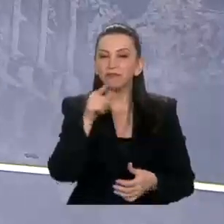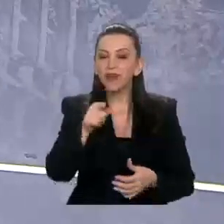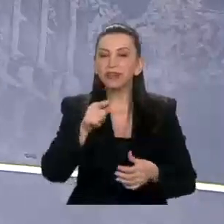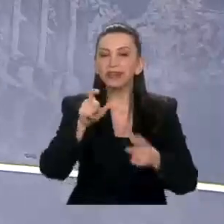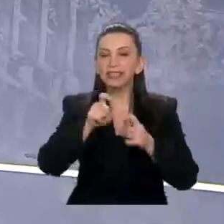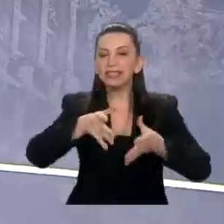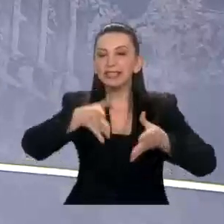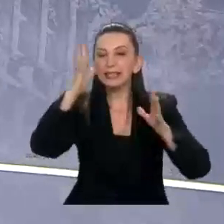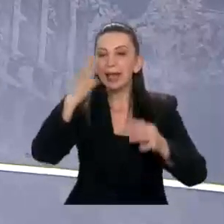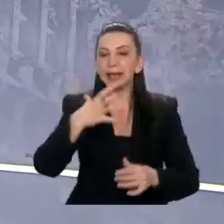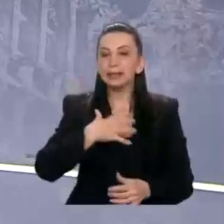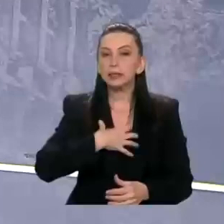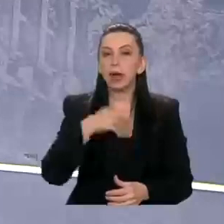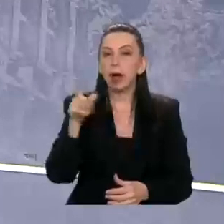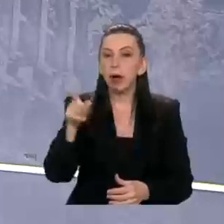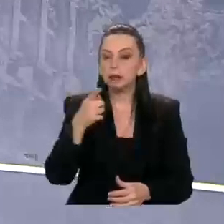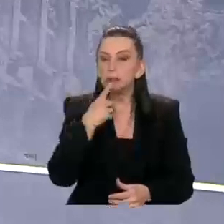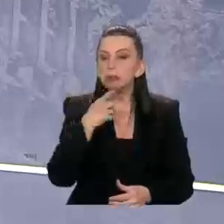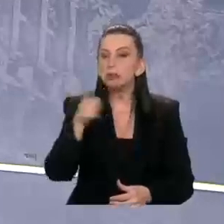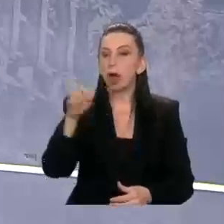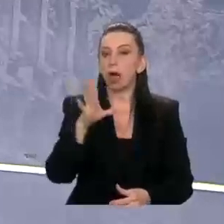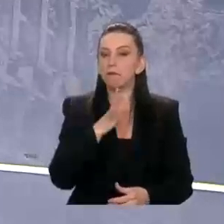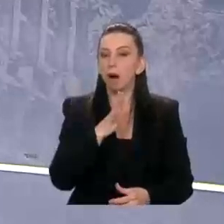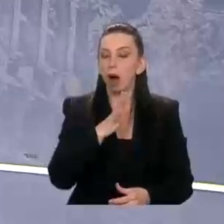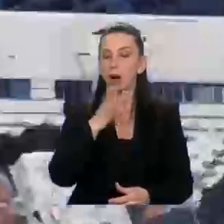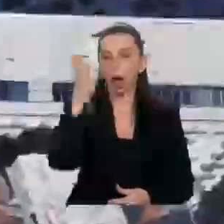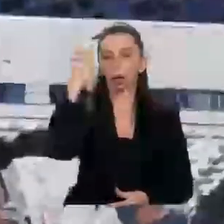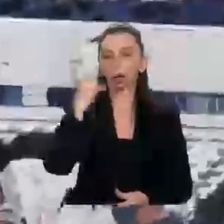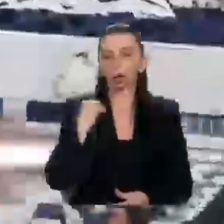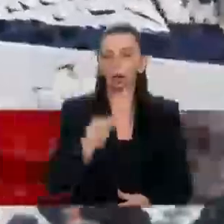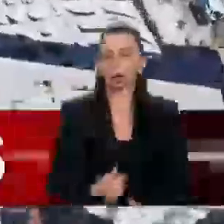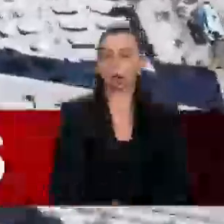sakininin şikayetçi bile olduğu ortaya çıktı.